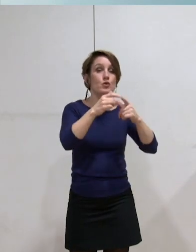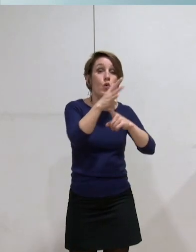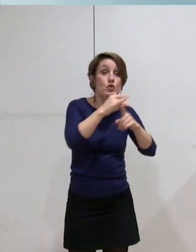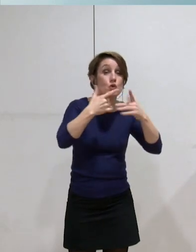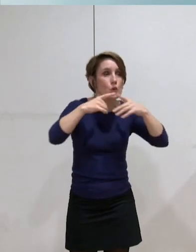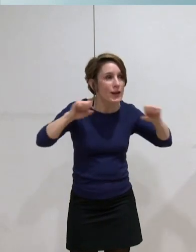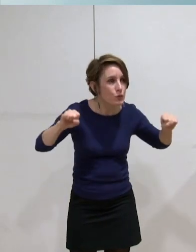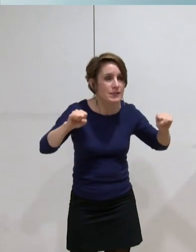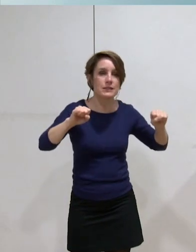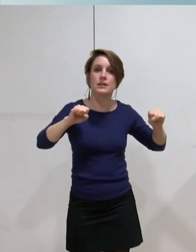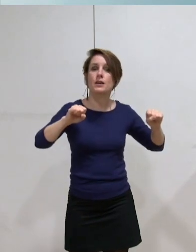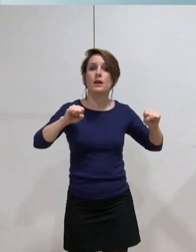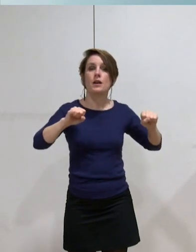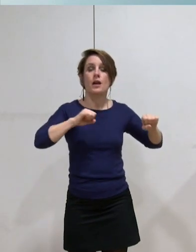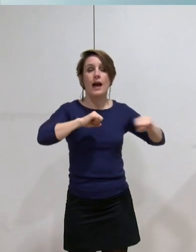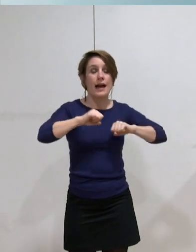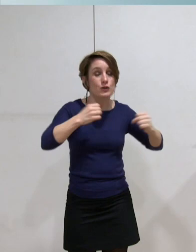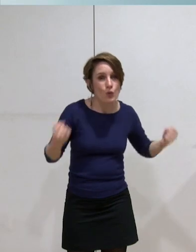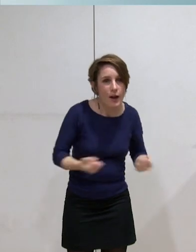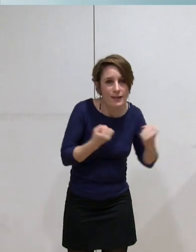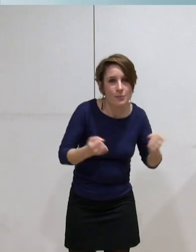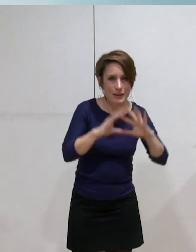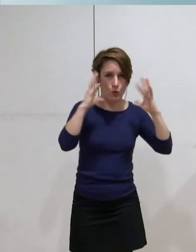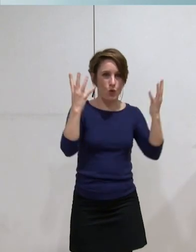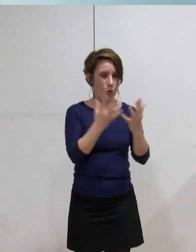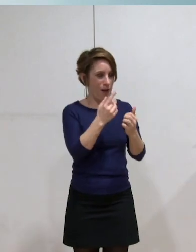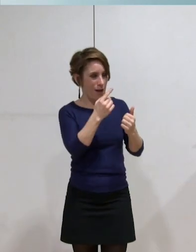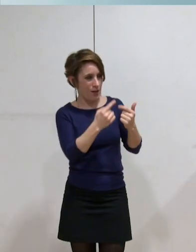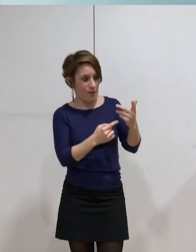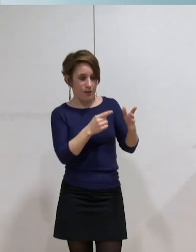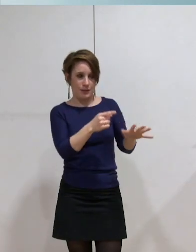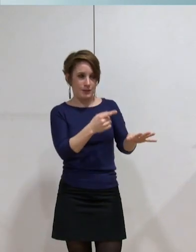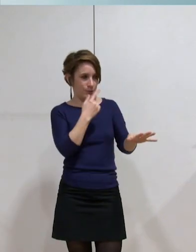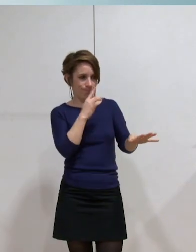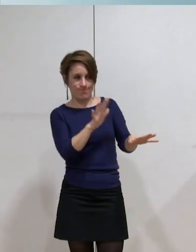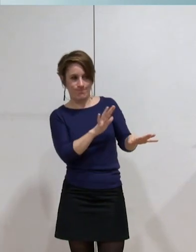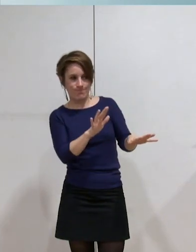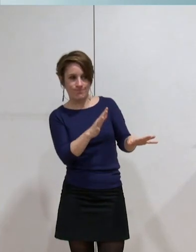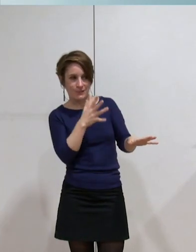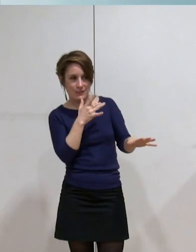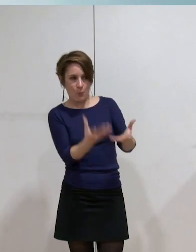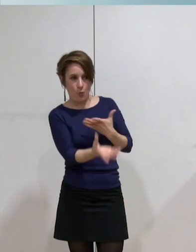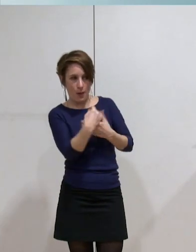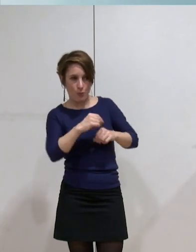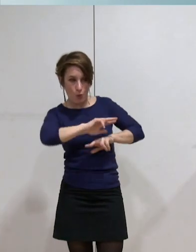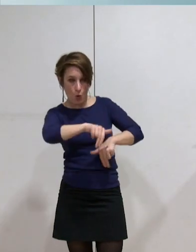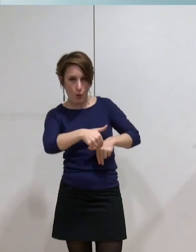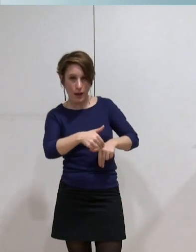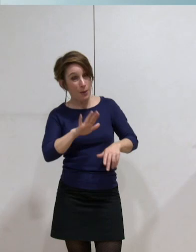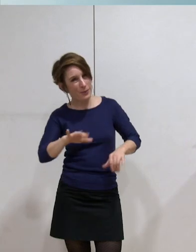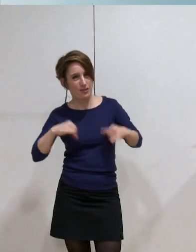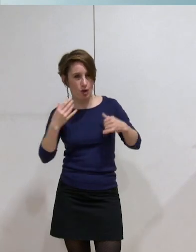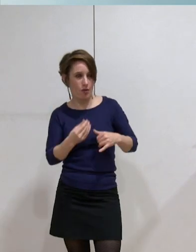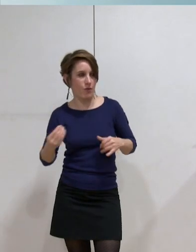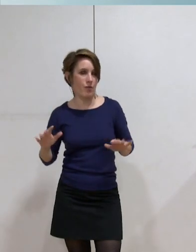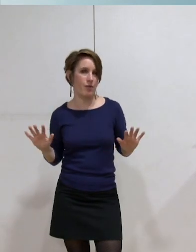exemple des actions d'animation sociale globale qui ne pouvaient pas a priori rentrer dans la contractualisation telle qu'elle était donc on